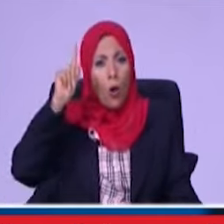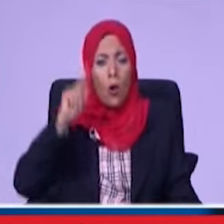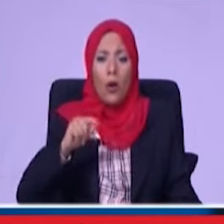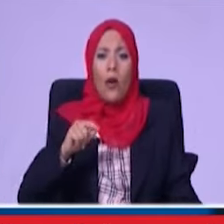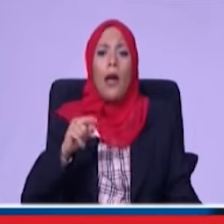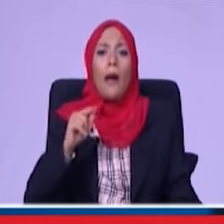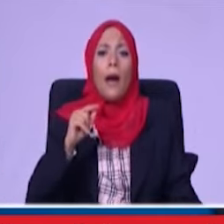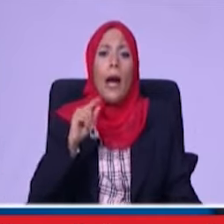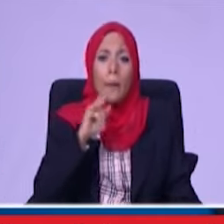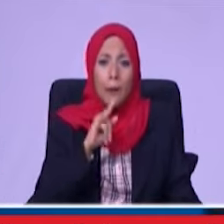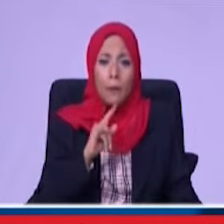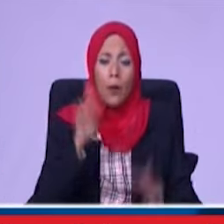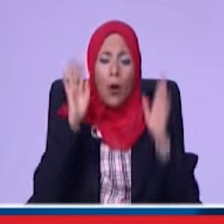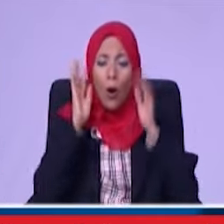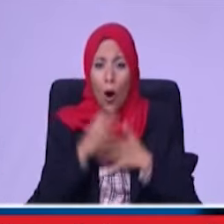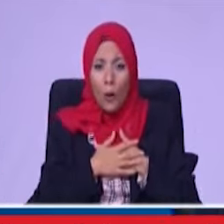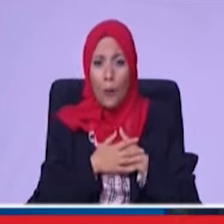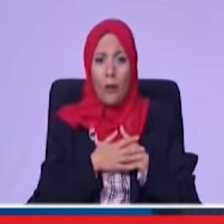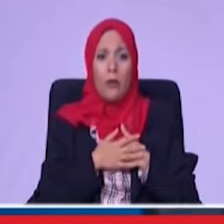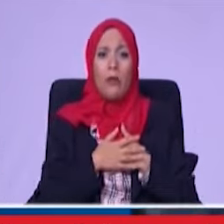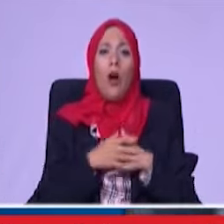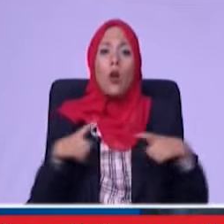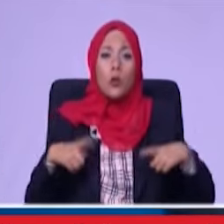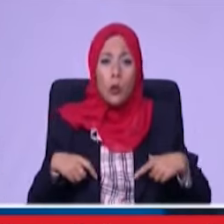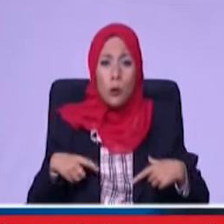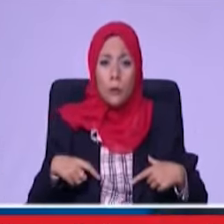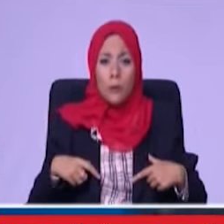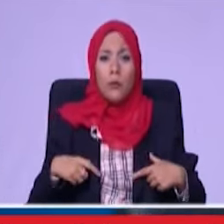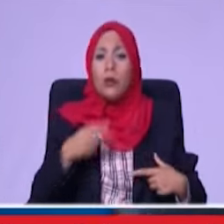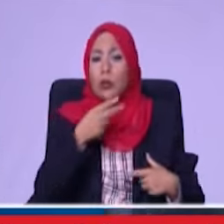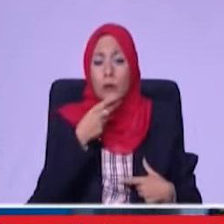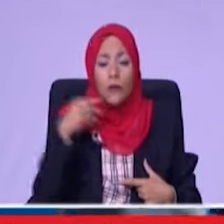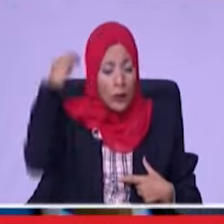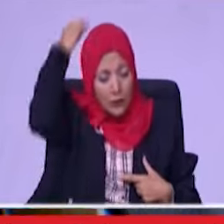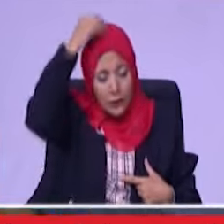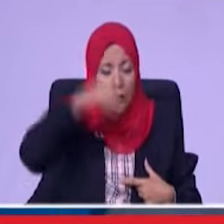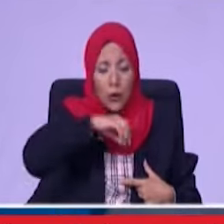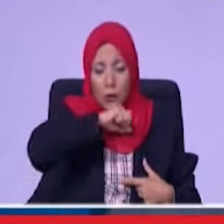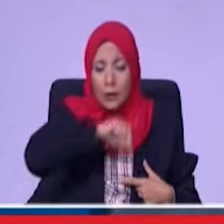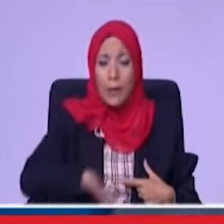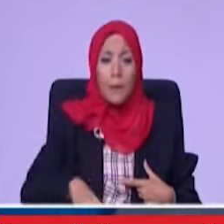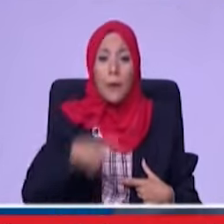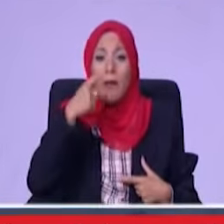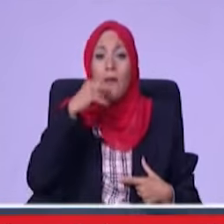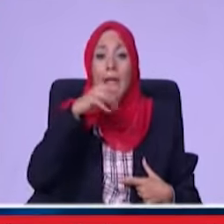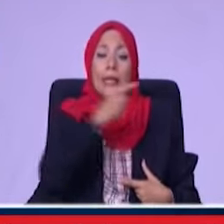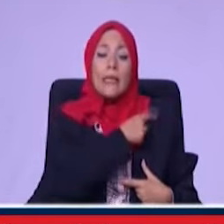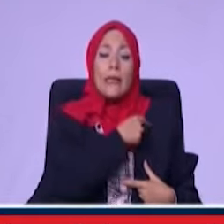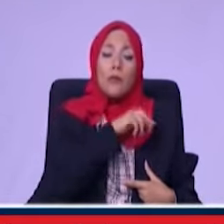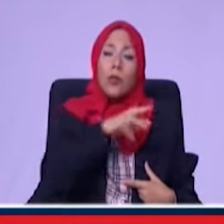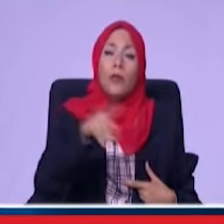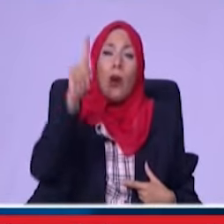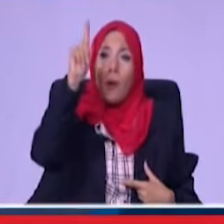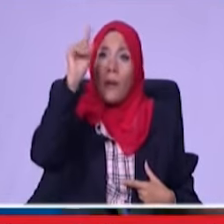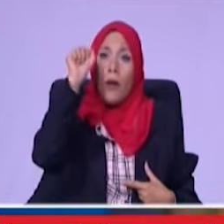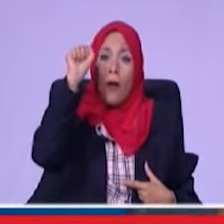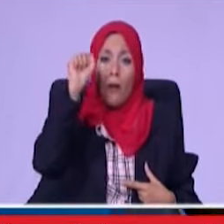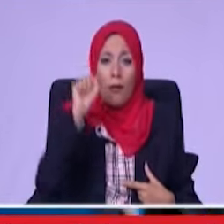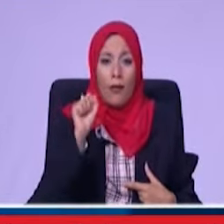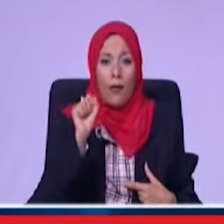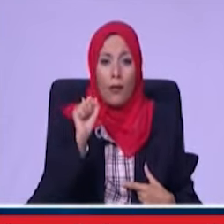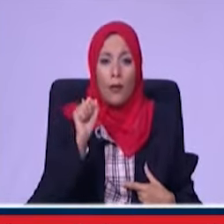علم الغيب عنده يلهمه الله عز وجل سيدنا رسول الله صلى الله عليه وسلم وهو ساجد تحت العرش يطلب